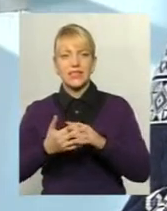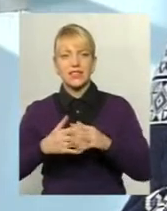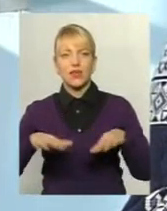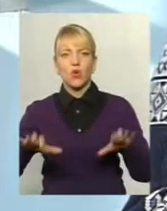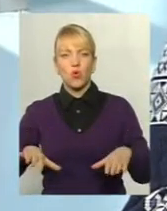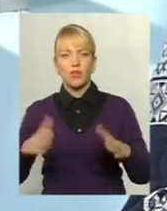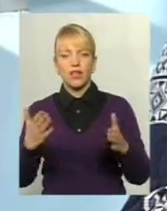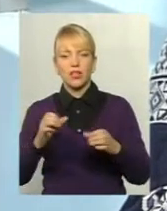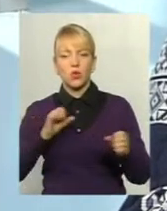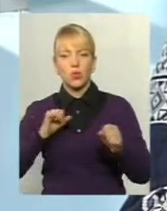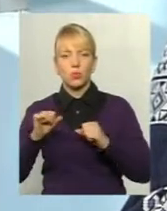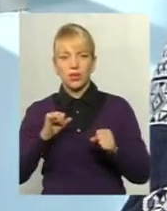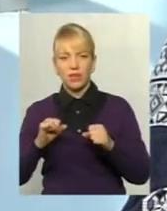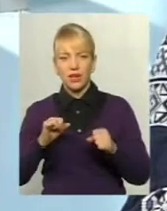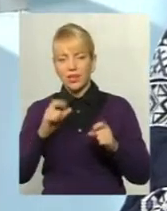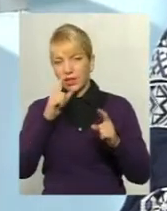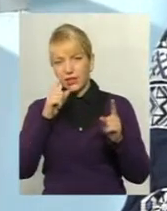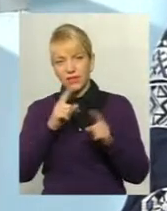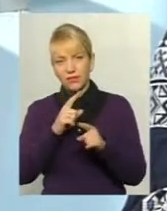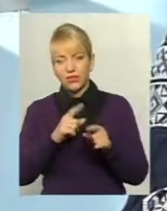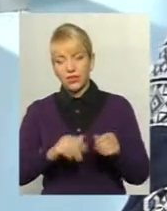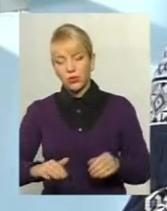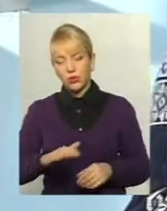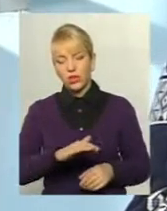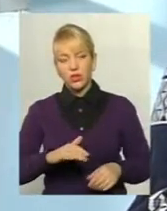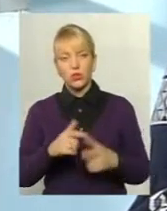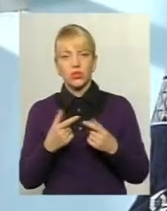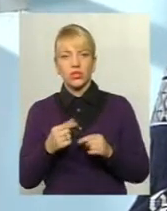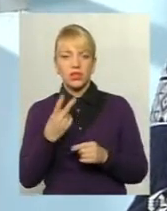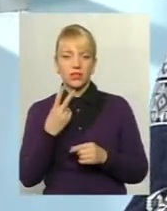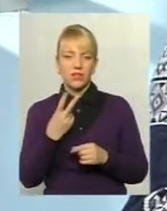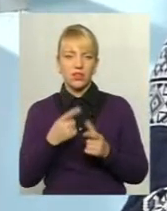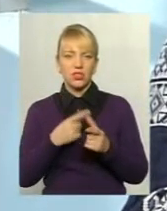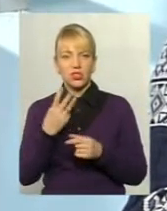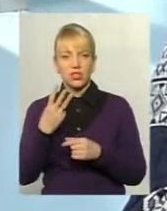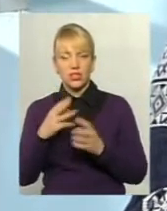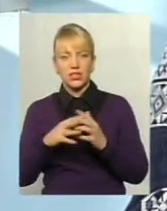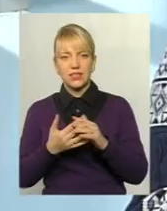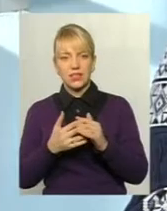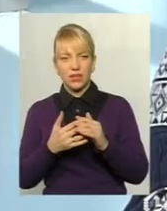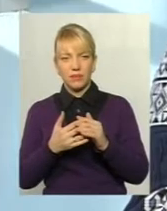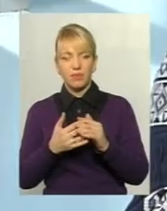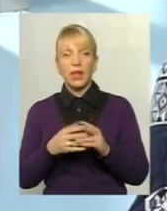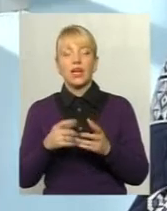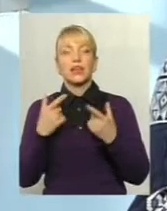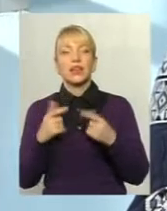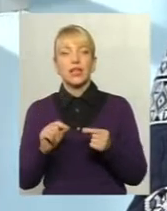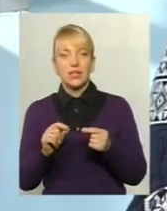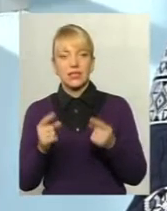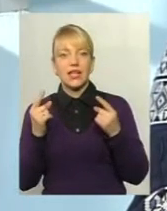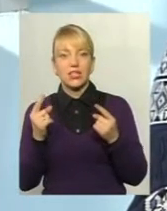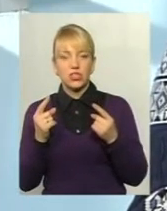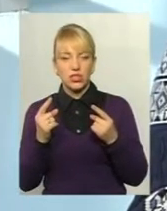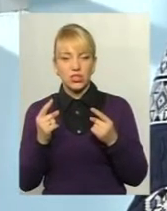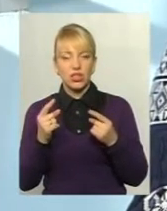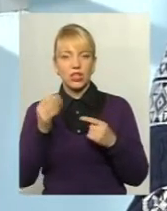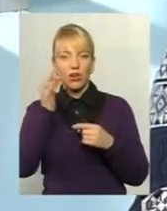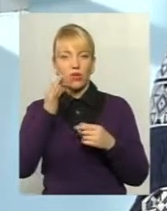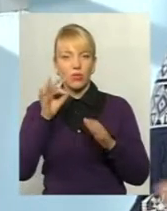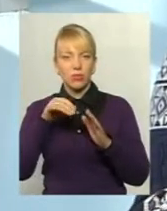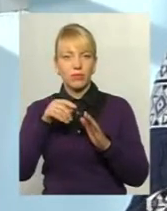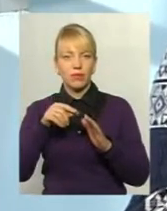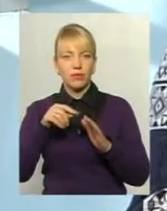які управляли невеликою порівняно територією, де 2-3 села, де значні компетенції були